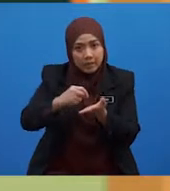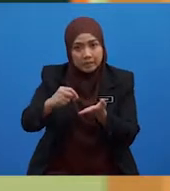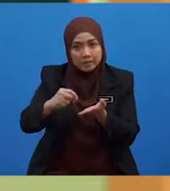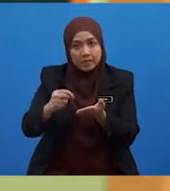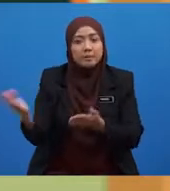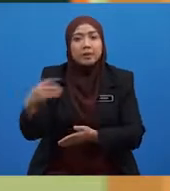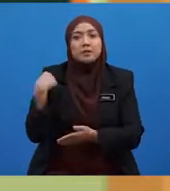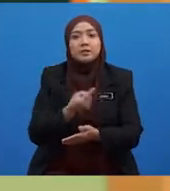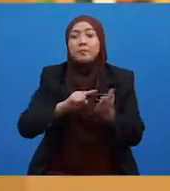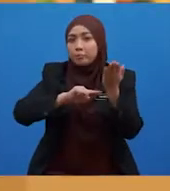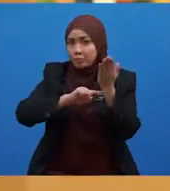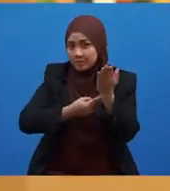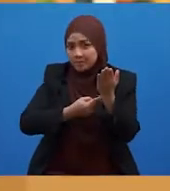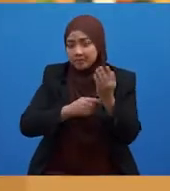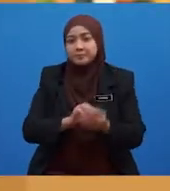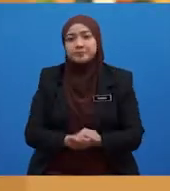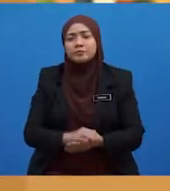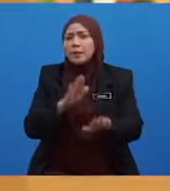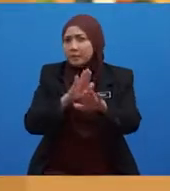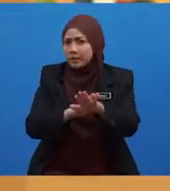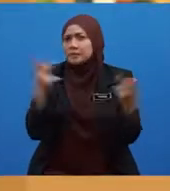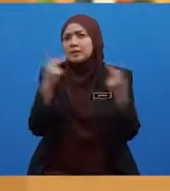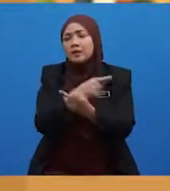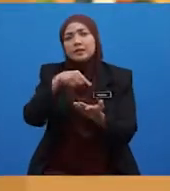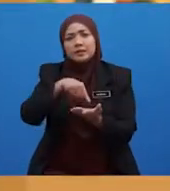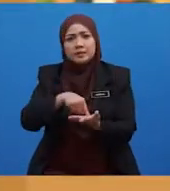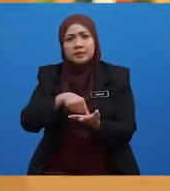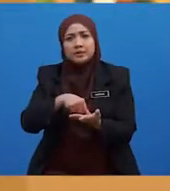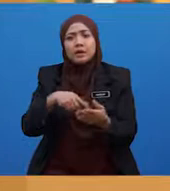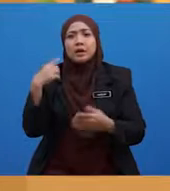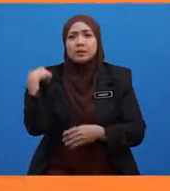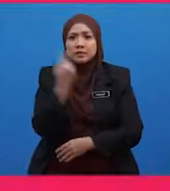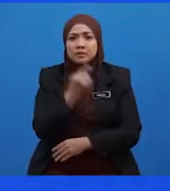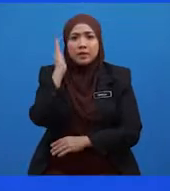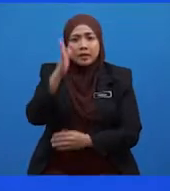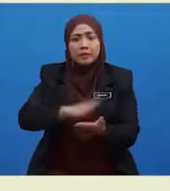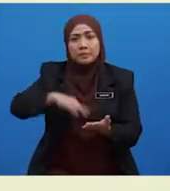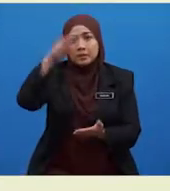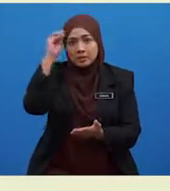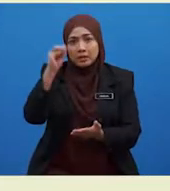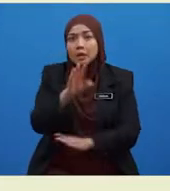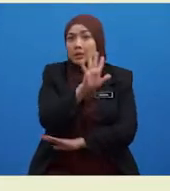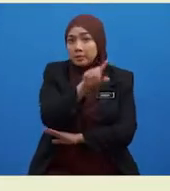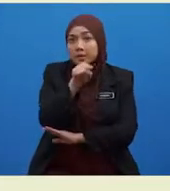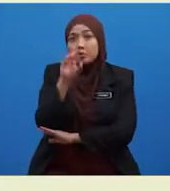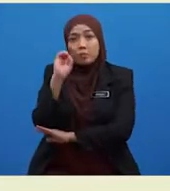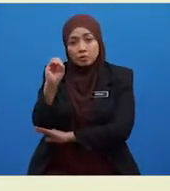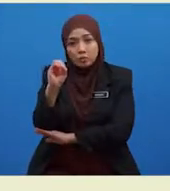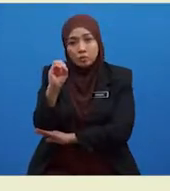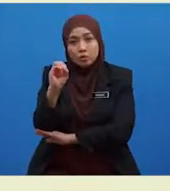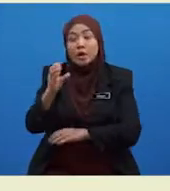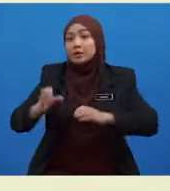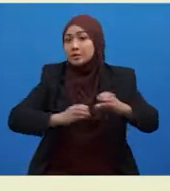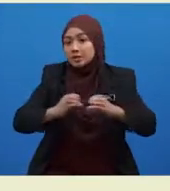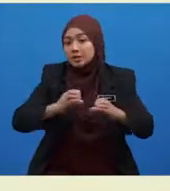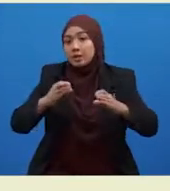mari kita mulakan. Pada episod kali ini, kita menerokai tajuk 5.0 iaitu